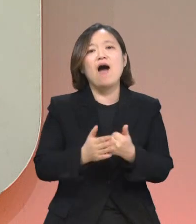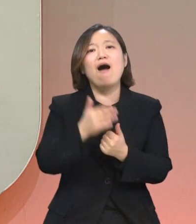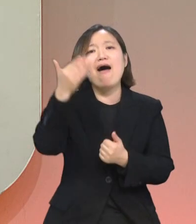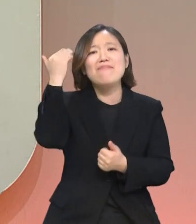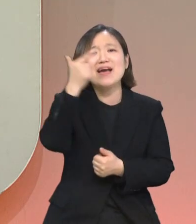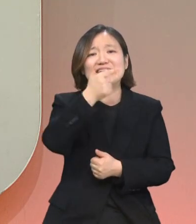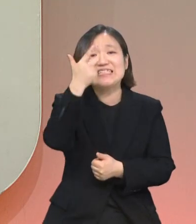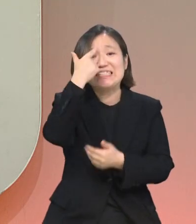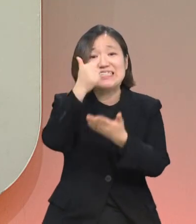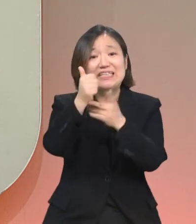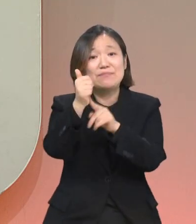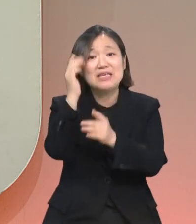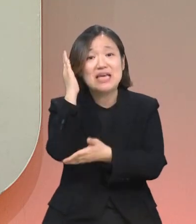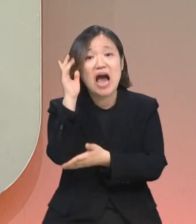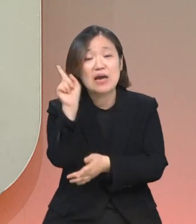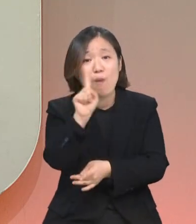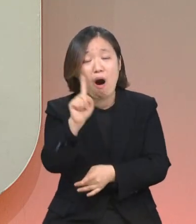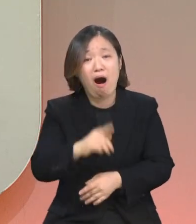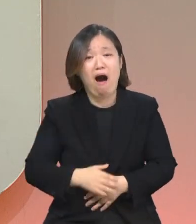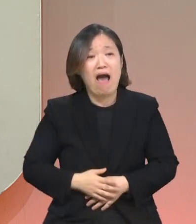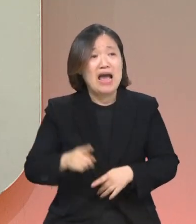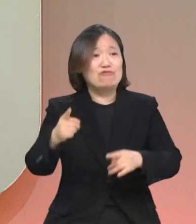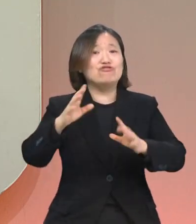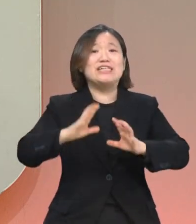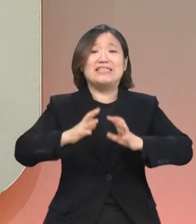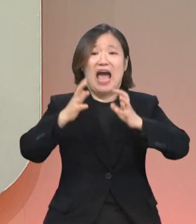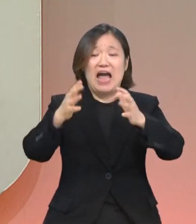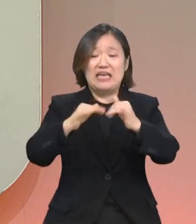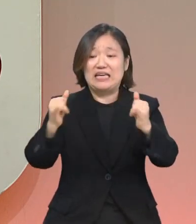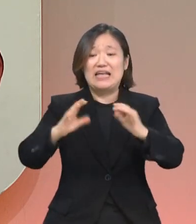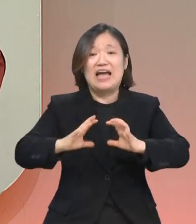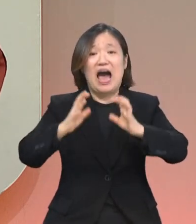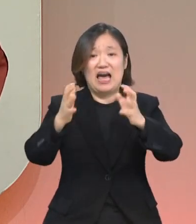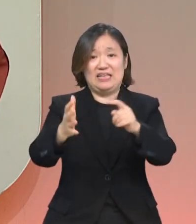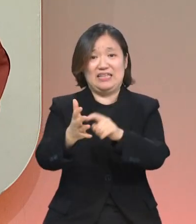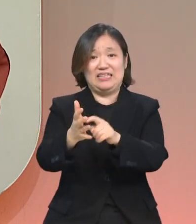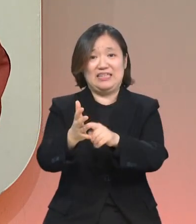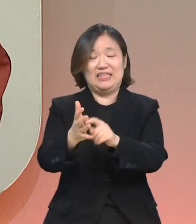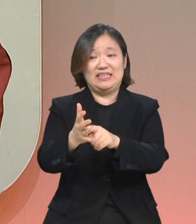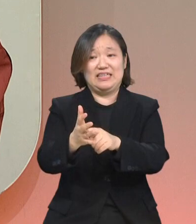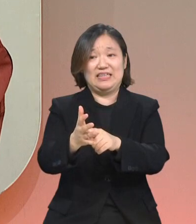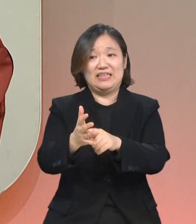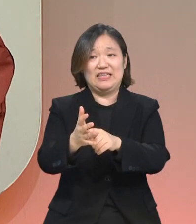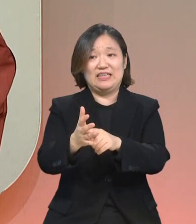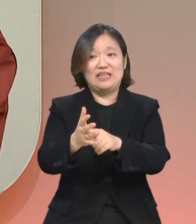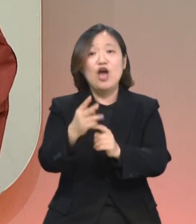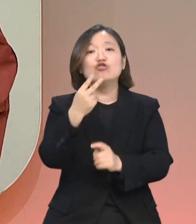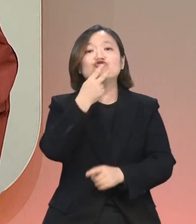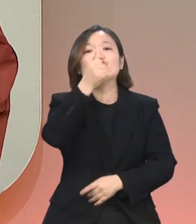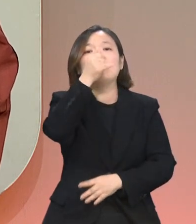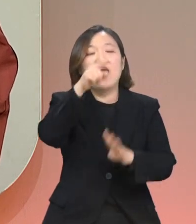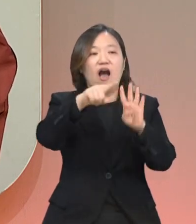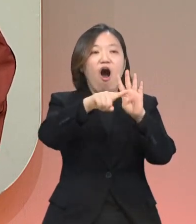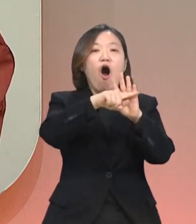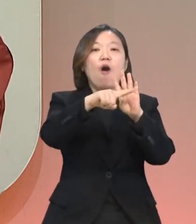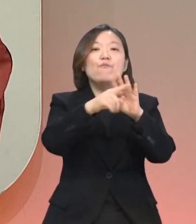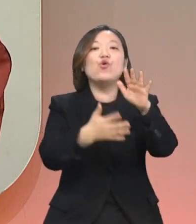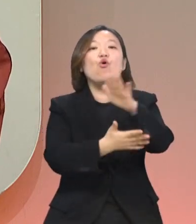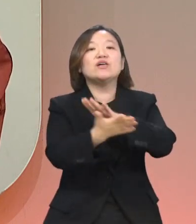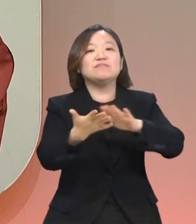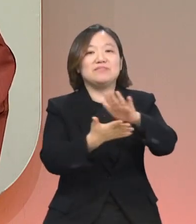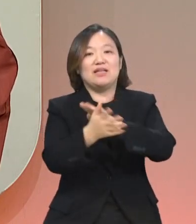옛날 큰 스님들이이 사바 세계는 한바탕 중생들의 업노름이다라고 얘기했어요 내가 지은